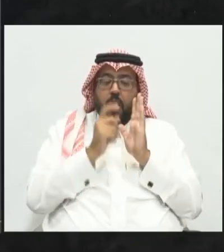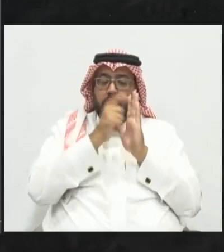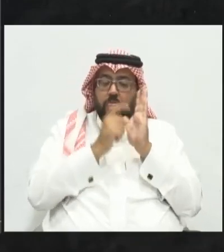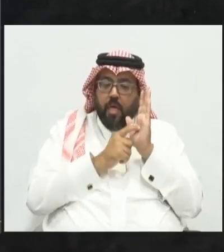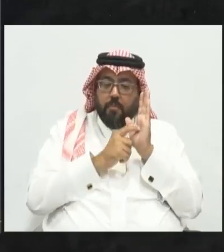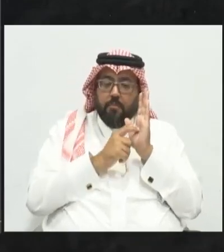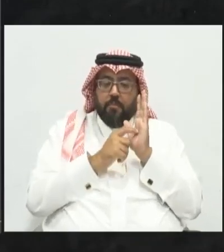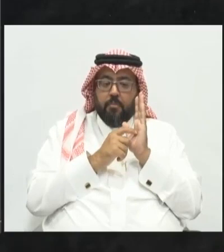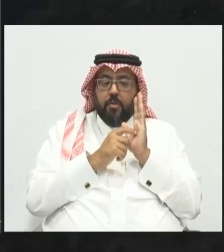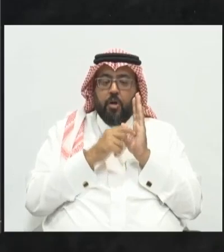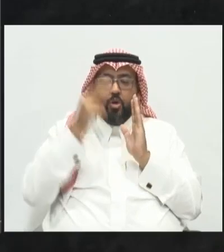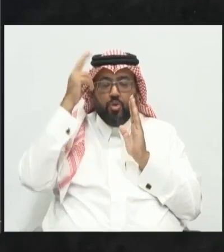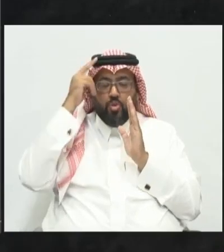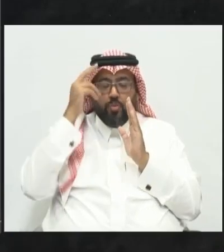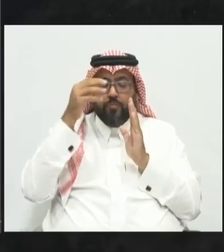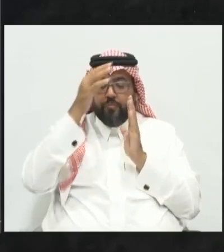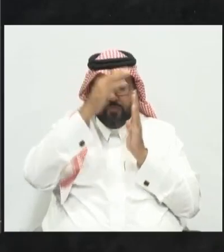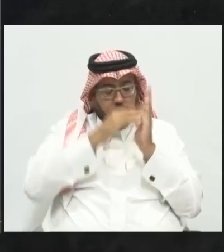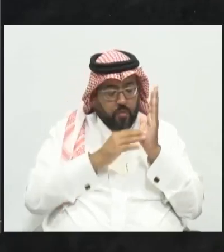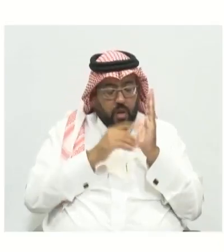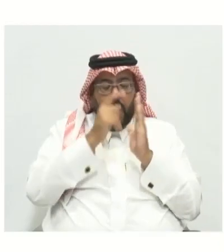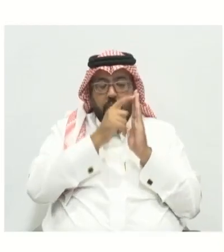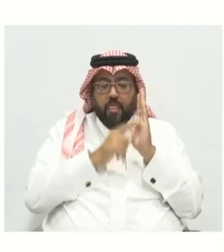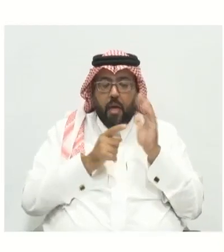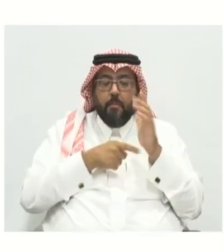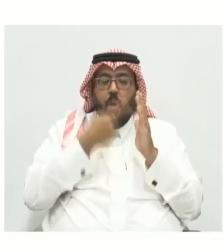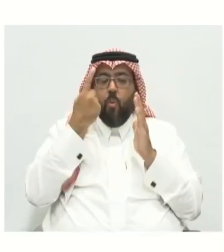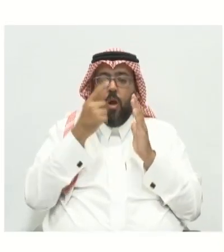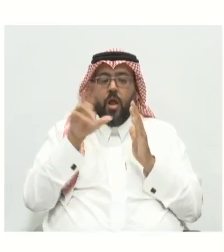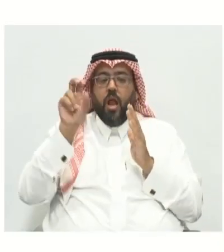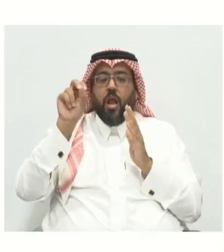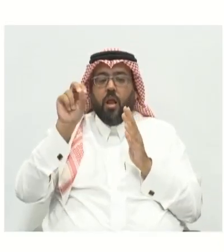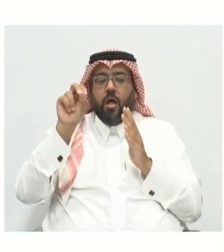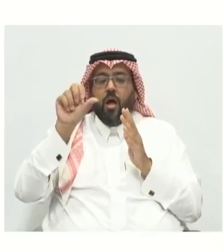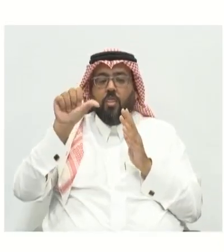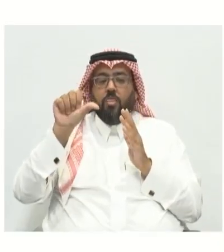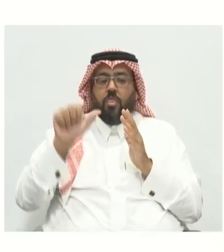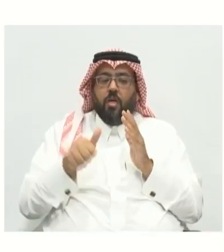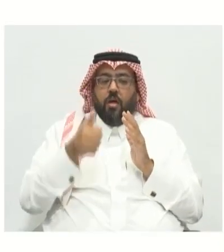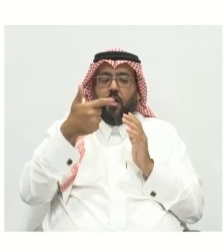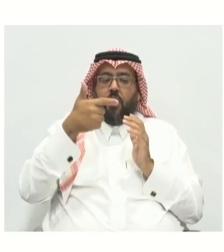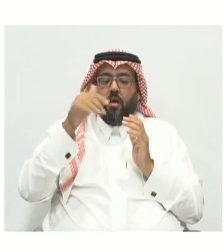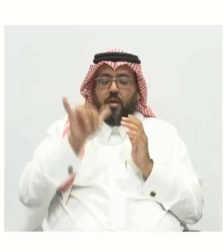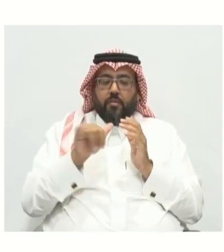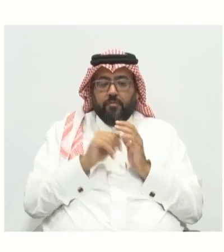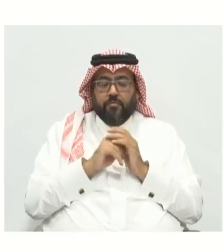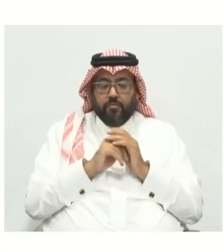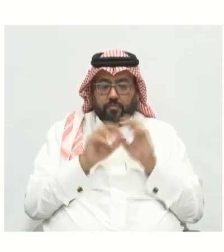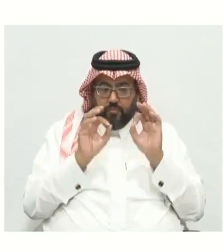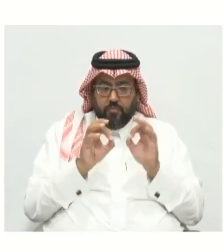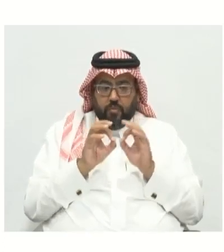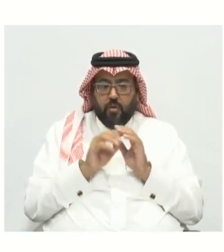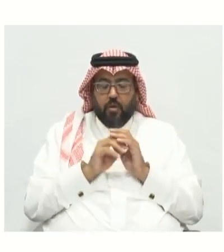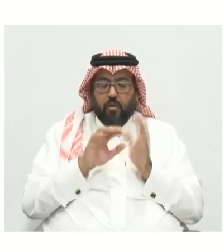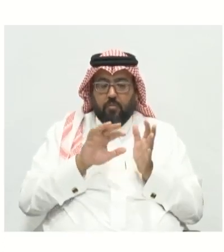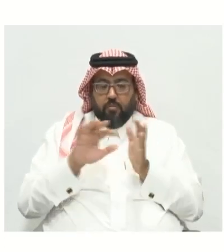القانون السعودي النظام الاول وهو النظام القضائي ذكرنا قبل قليل ان القضاء سلطه قضائيه